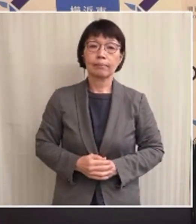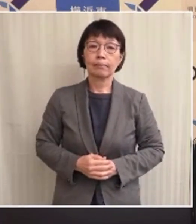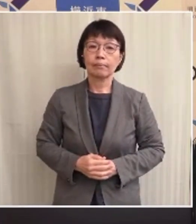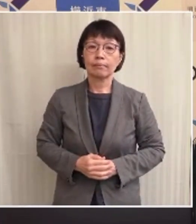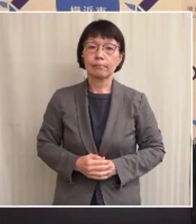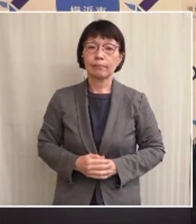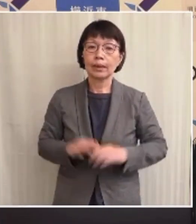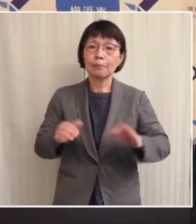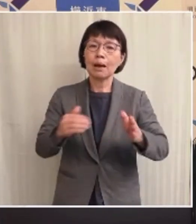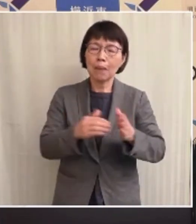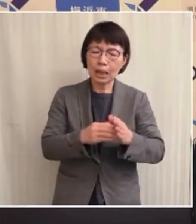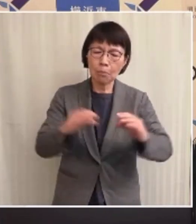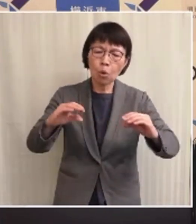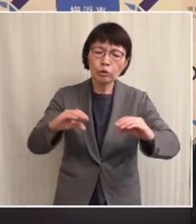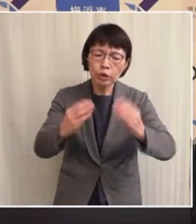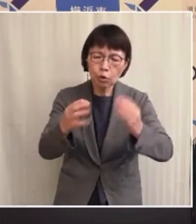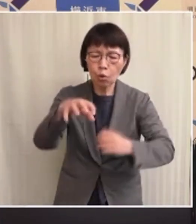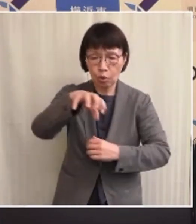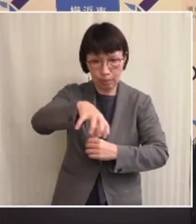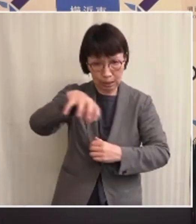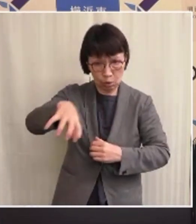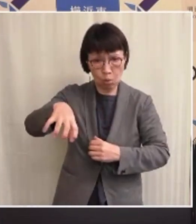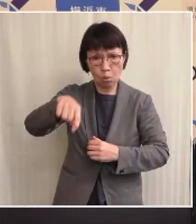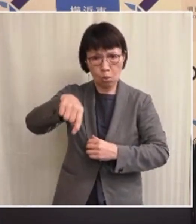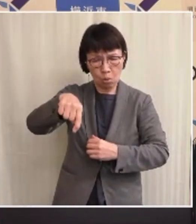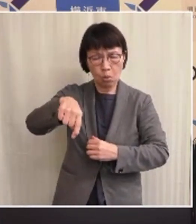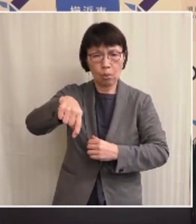はい、 これまでもその事故が起きた箇所に対して